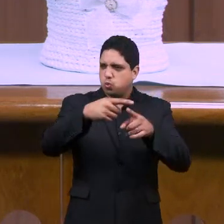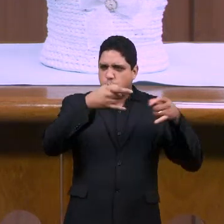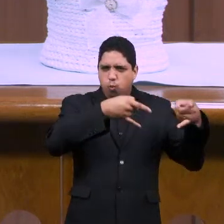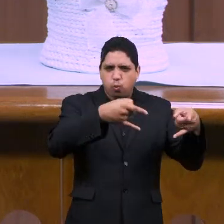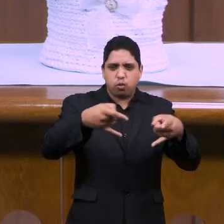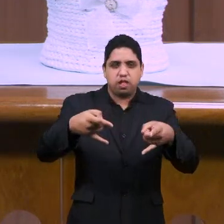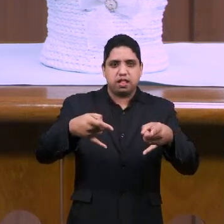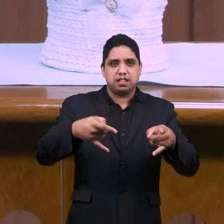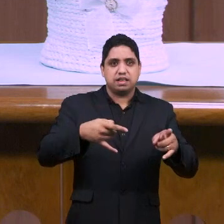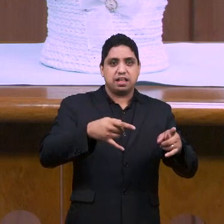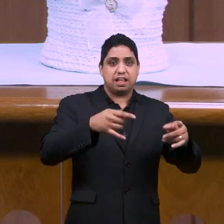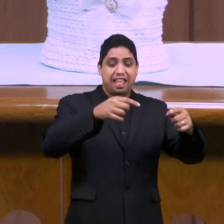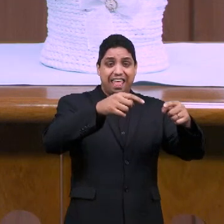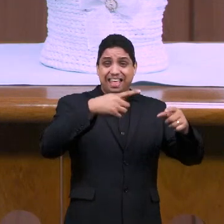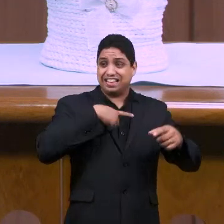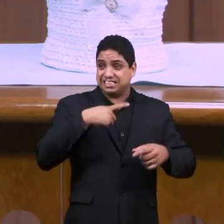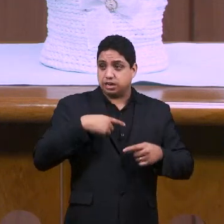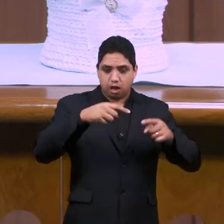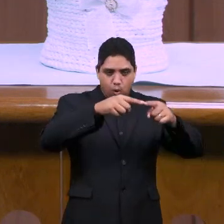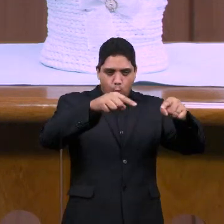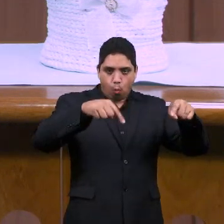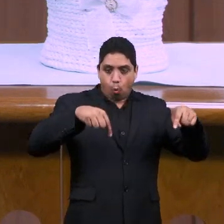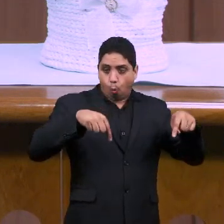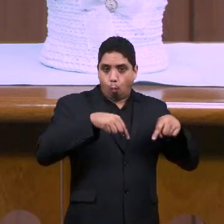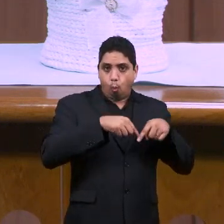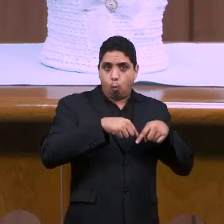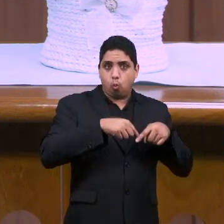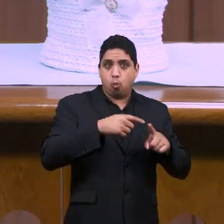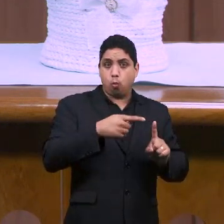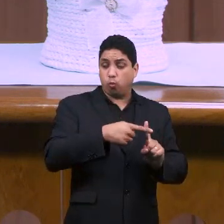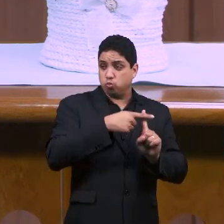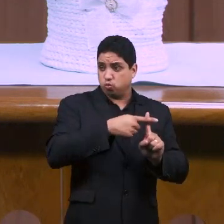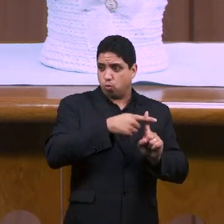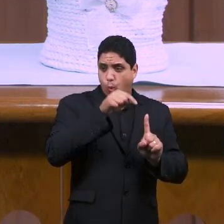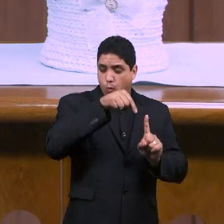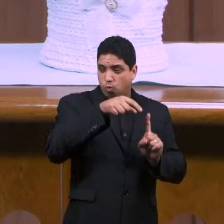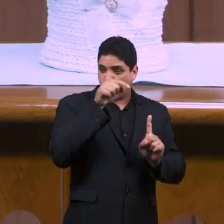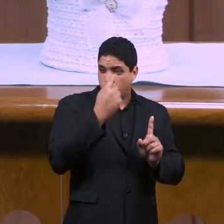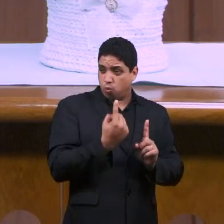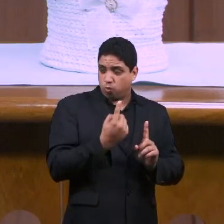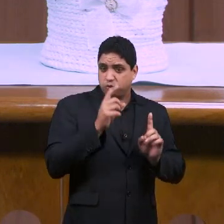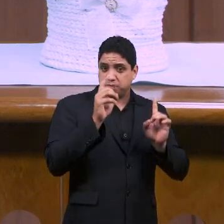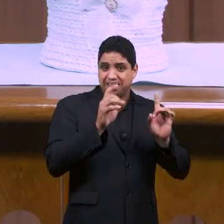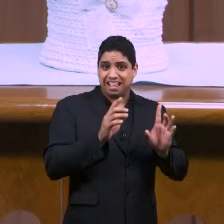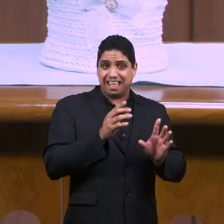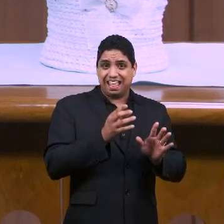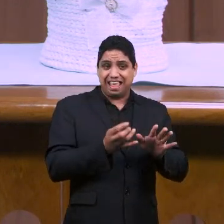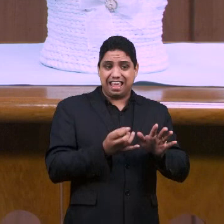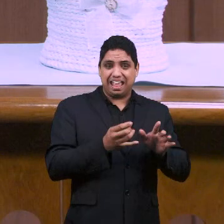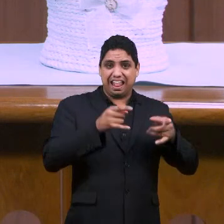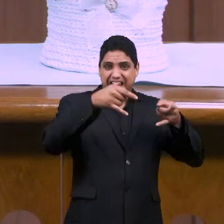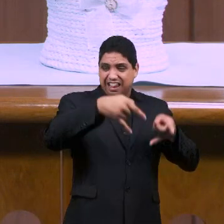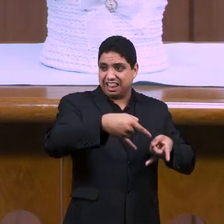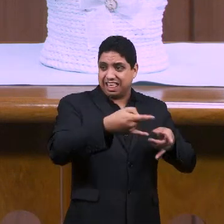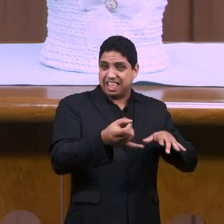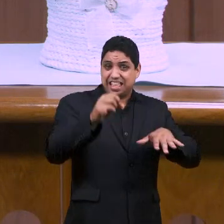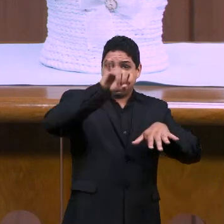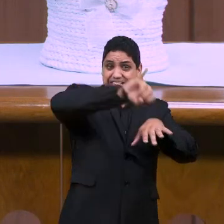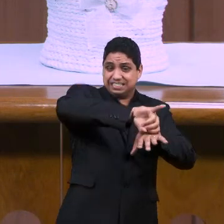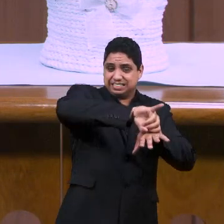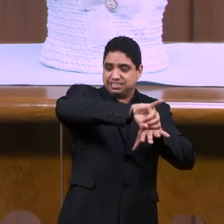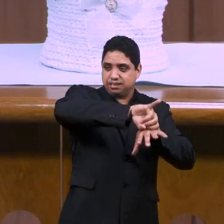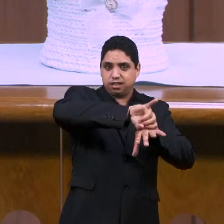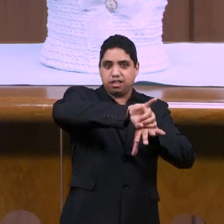cimetière, un cimetière. Et dans ce cimetière, il y avait un sépulcre. Et sur